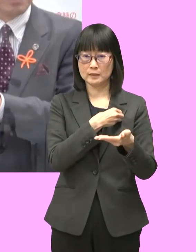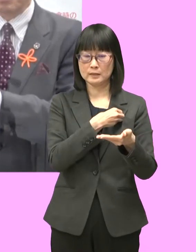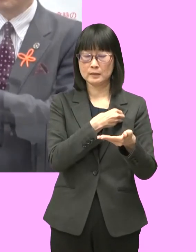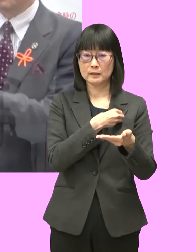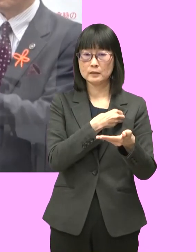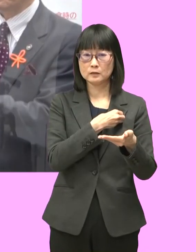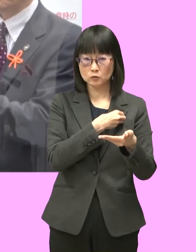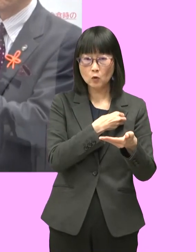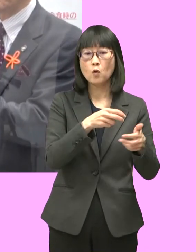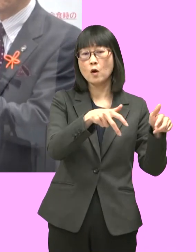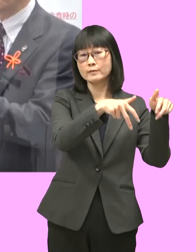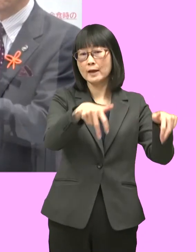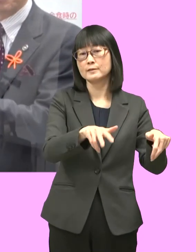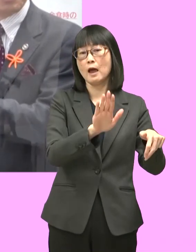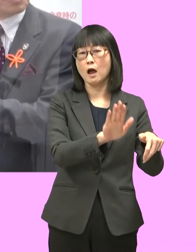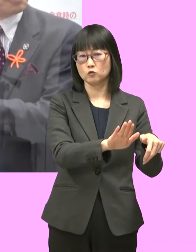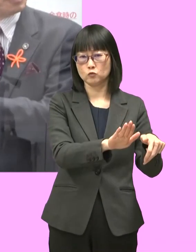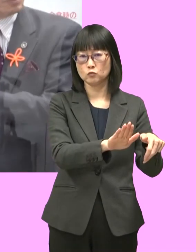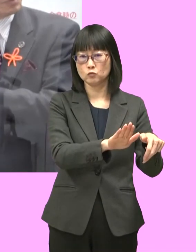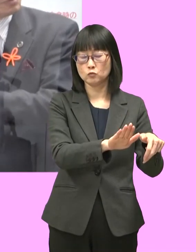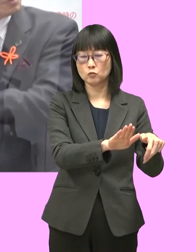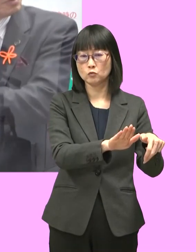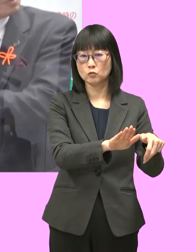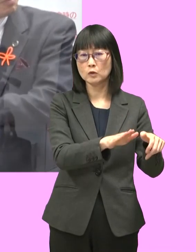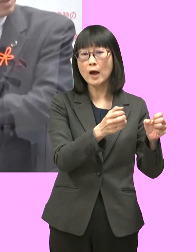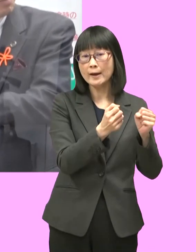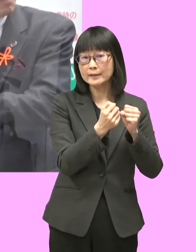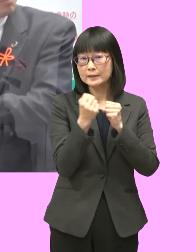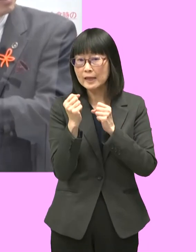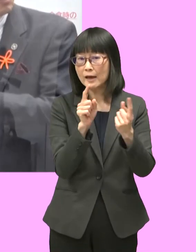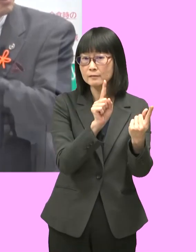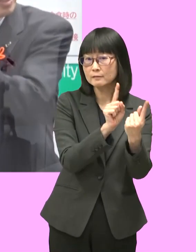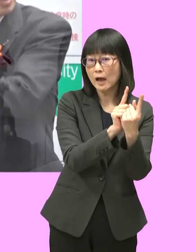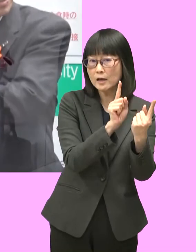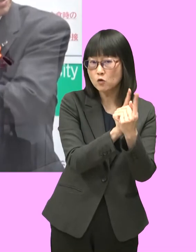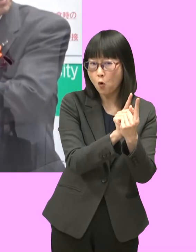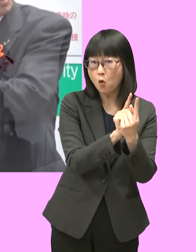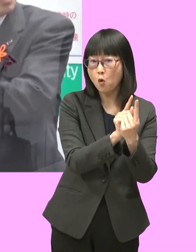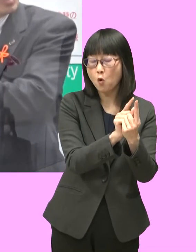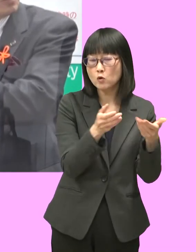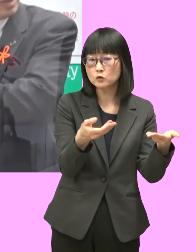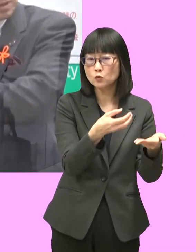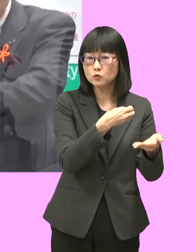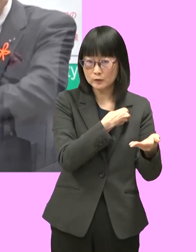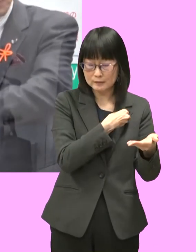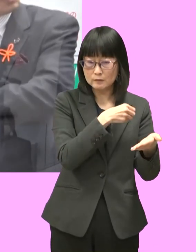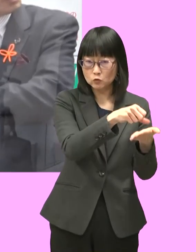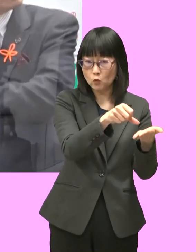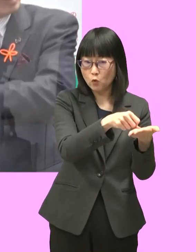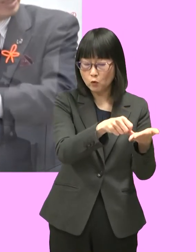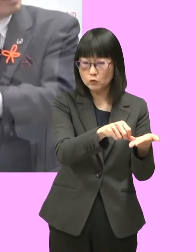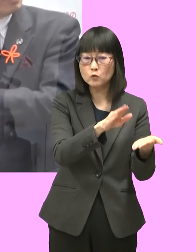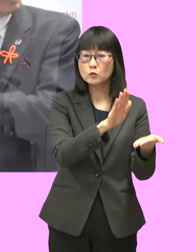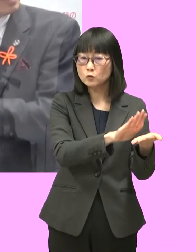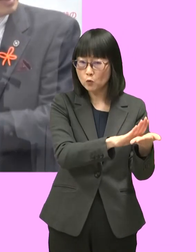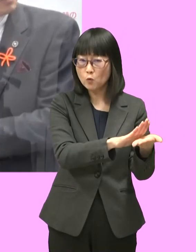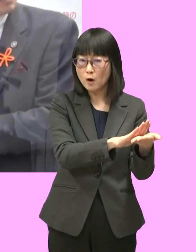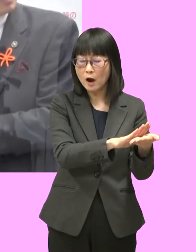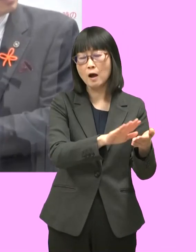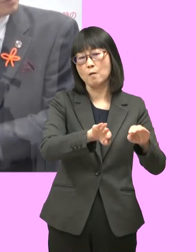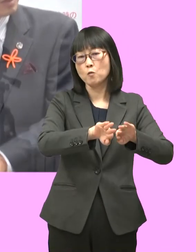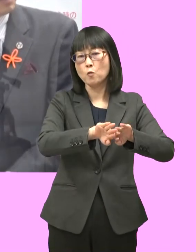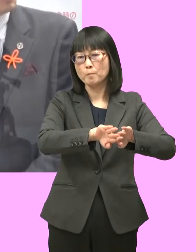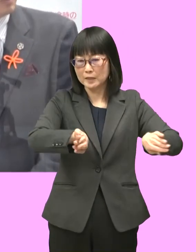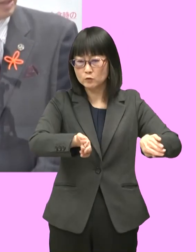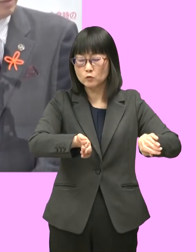ので、その避難の指定職員とかそういうまた別の応援に行かなきゃいけない人間はちょっと除いて、それ以外の職